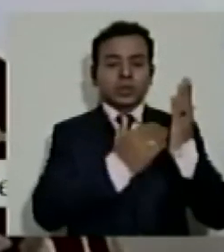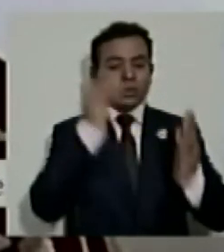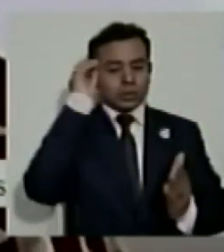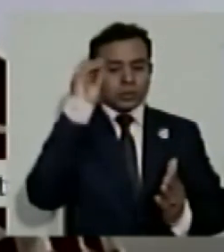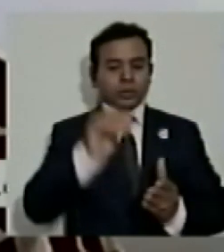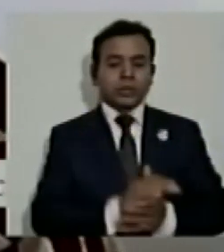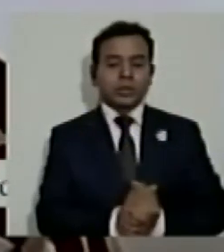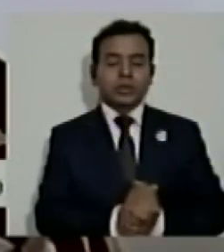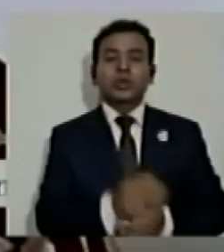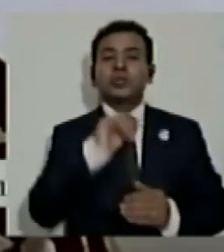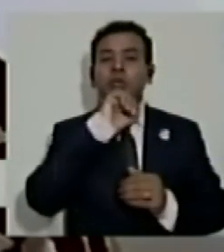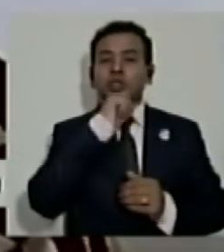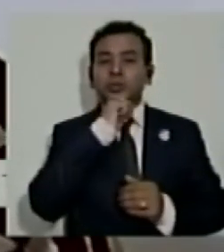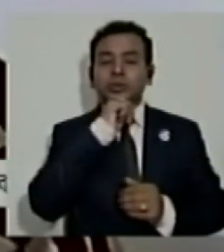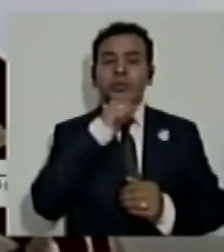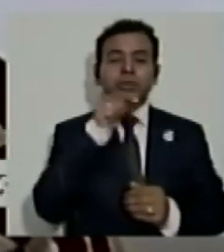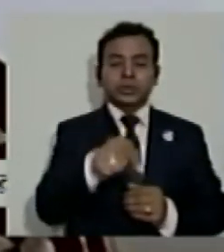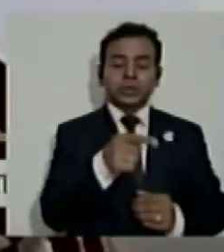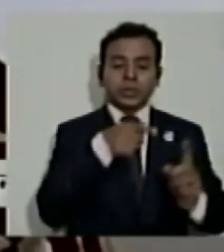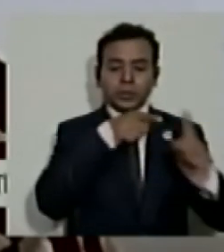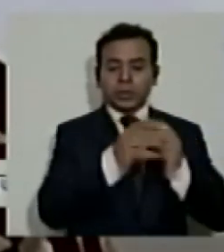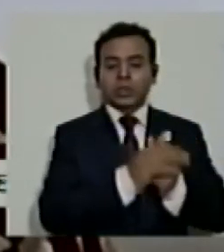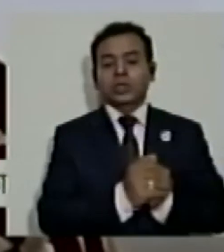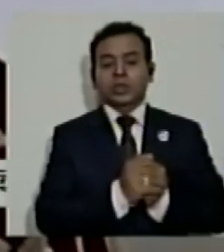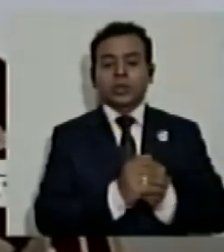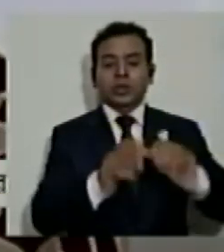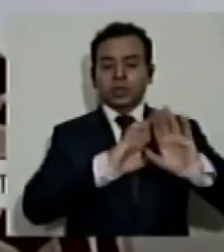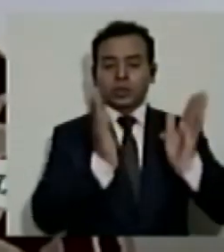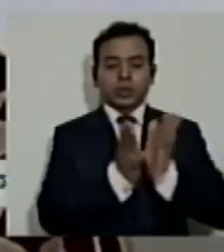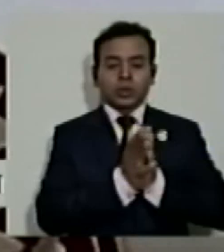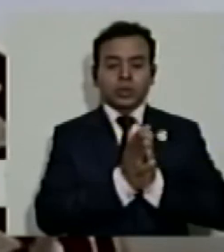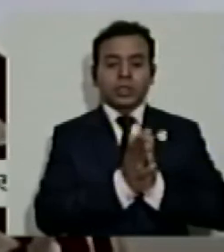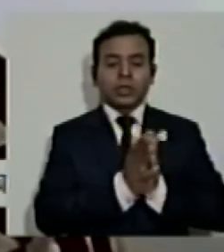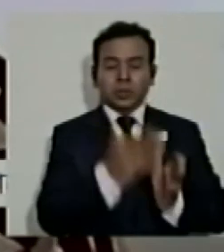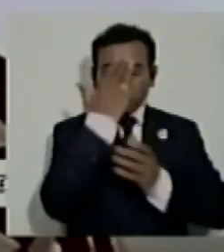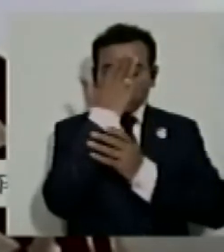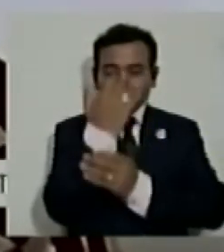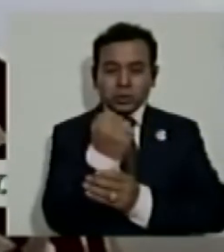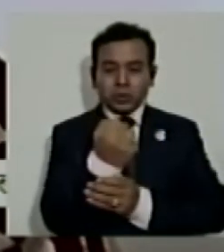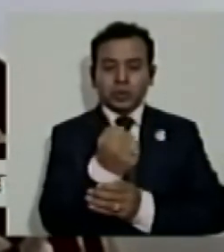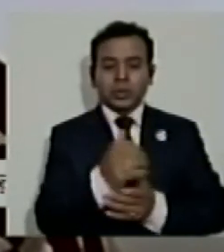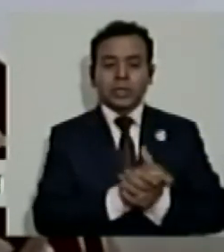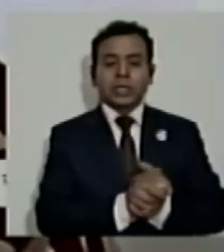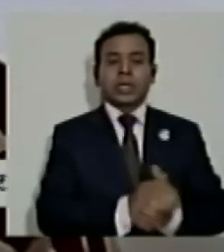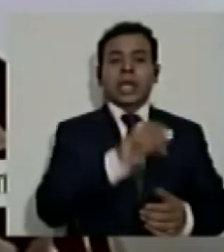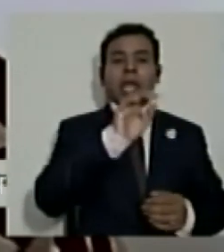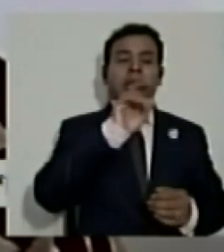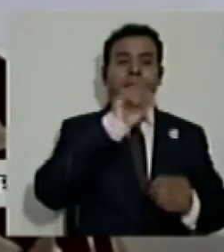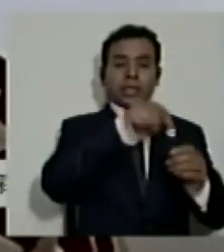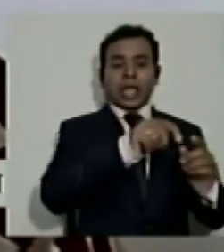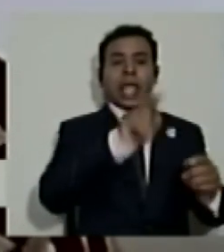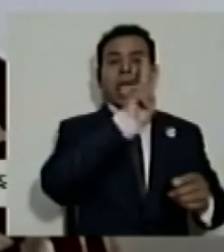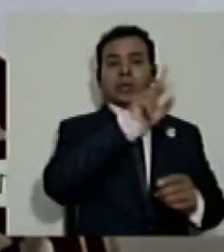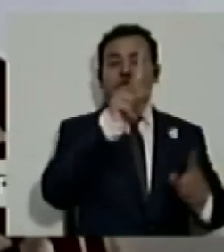সর্বমোট সংক্রমণের বয়স সীমা 21 থেকে 30 বছর বয়স, এখানে শতকরা 27 ভাগ রয়েছেন।